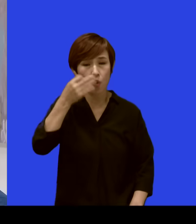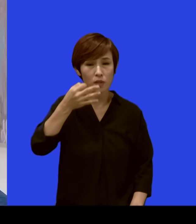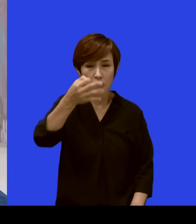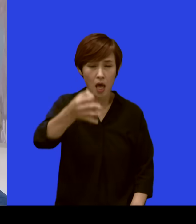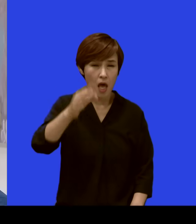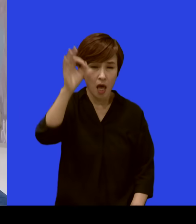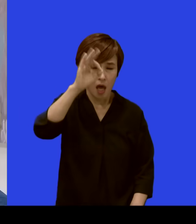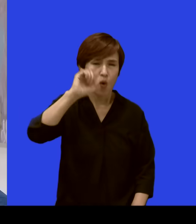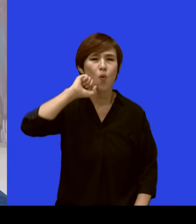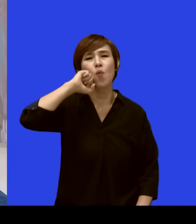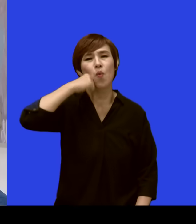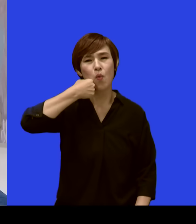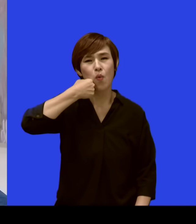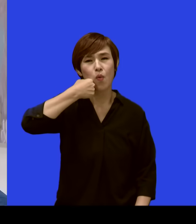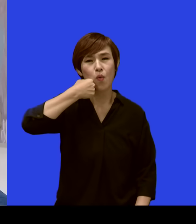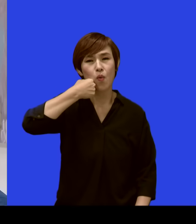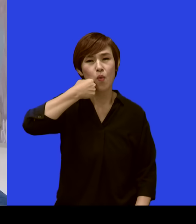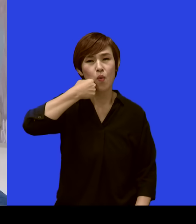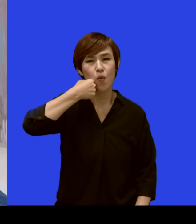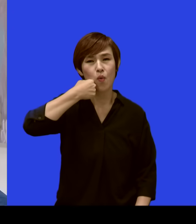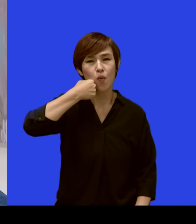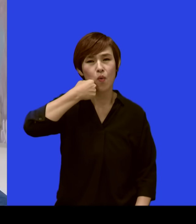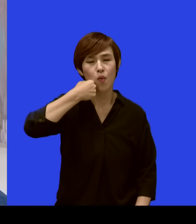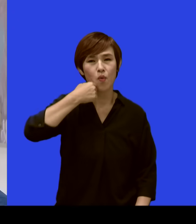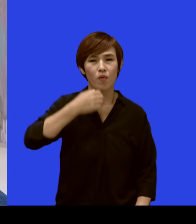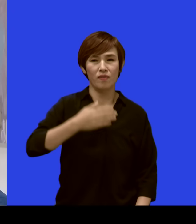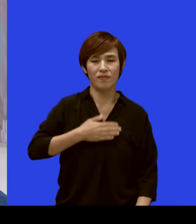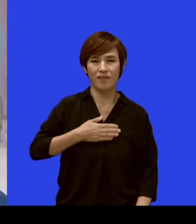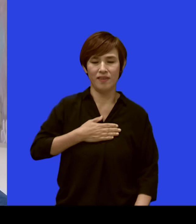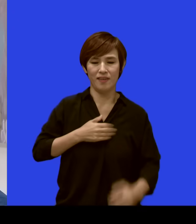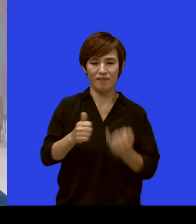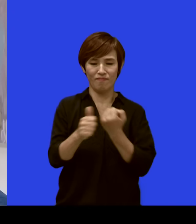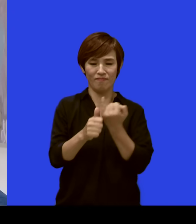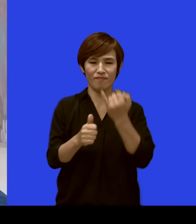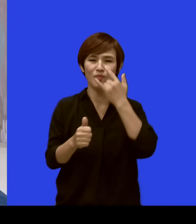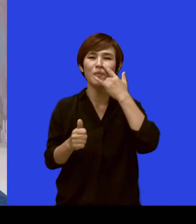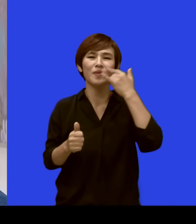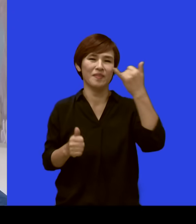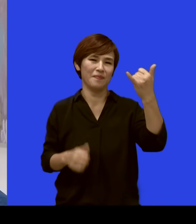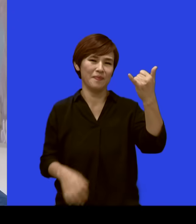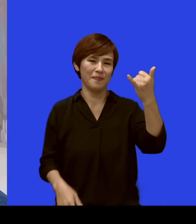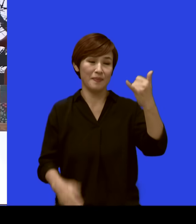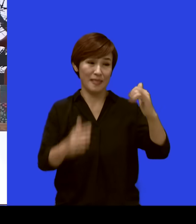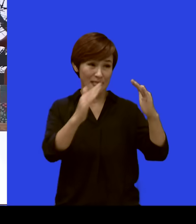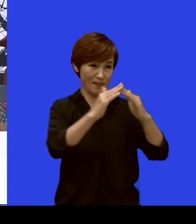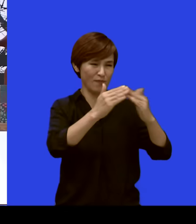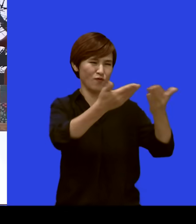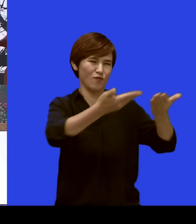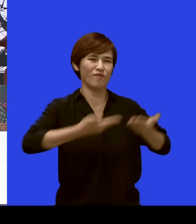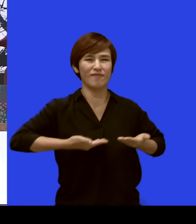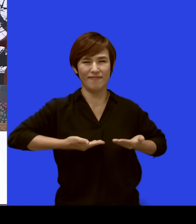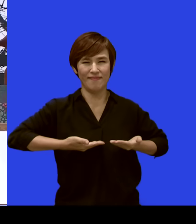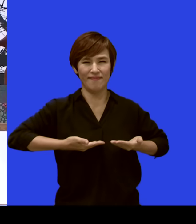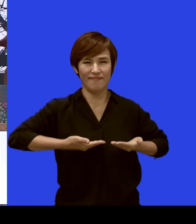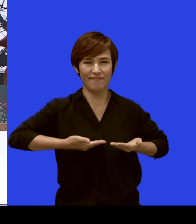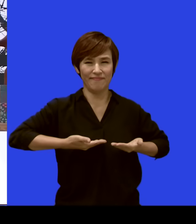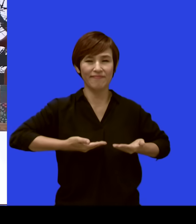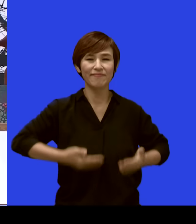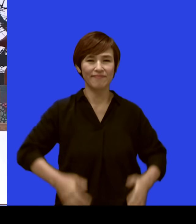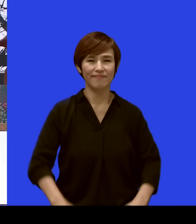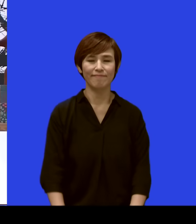얻기도 어렵더라고요. 그런데 저희 그 장인 장모님께서 사시던 집을 내주셨어요. 저희들이